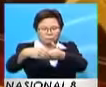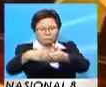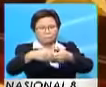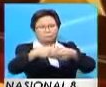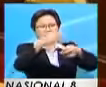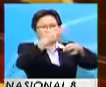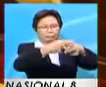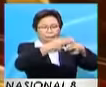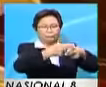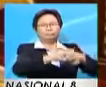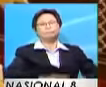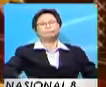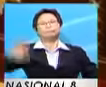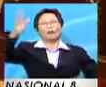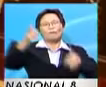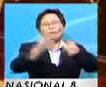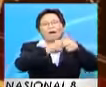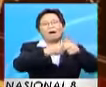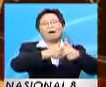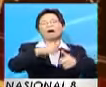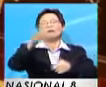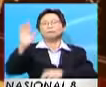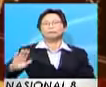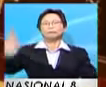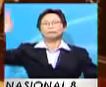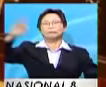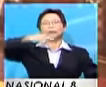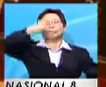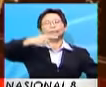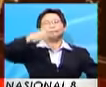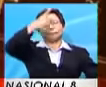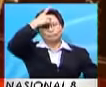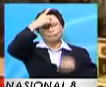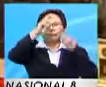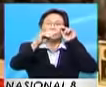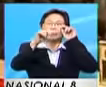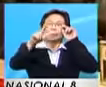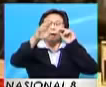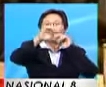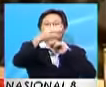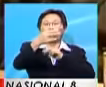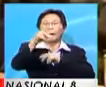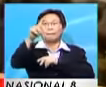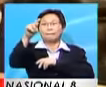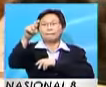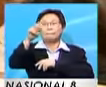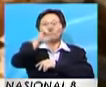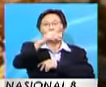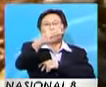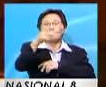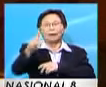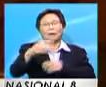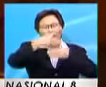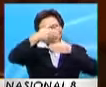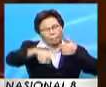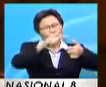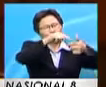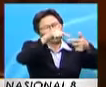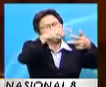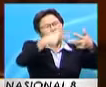senarai kadonya mengangkat sumpah di hadapan Spike jatuh ama Muhammad asvial Nasa ini diikuti oleh